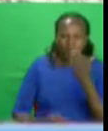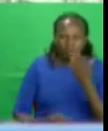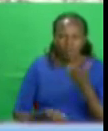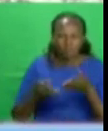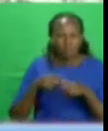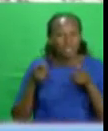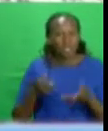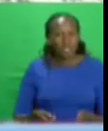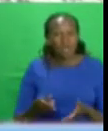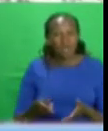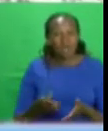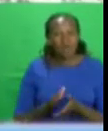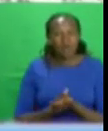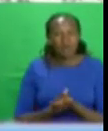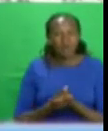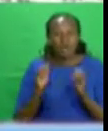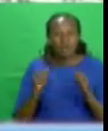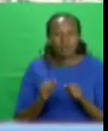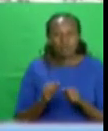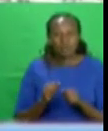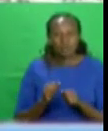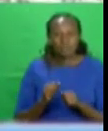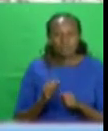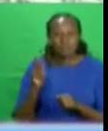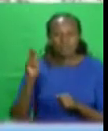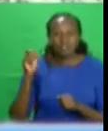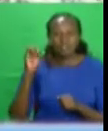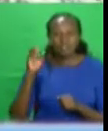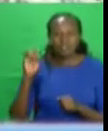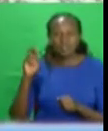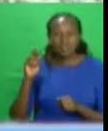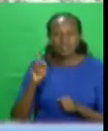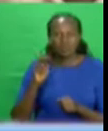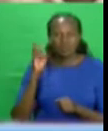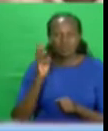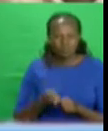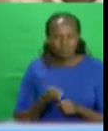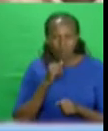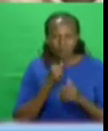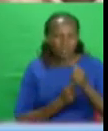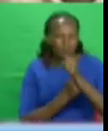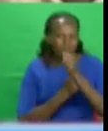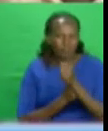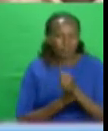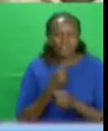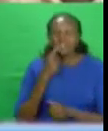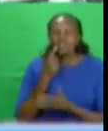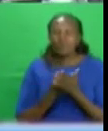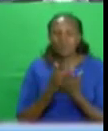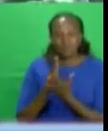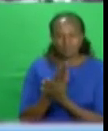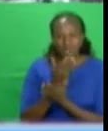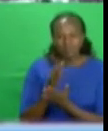sahi, and I can be quoted. Nkaisery is not supporting Olelenku for governor. Inadaiwa kuwa baadhi ya majina ya